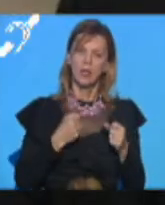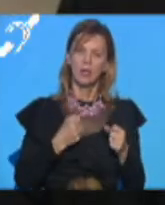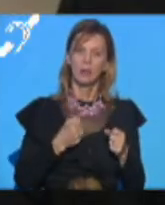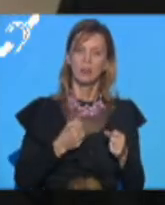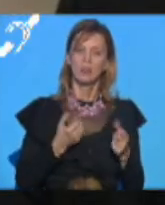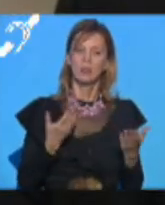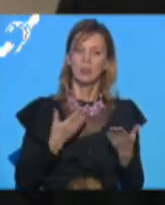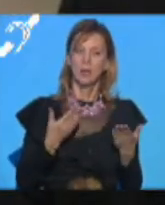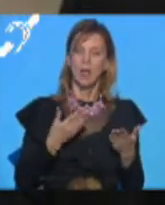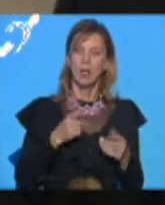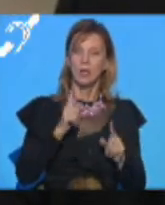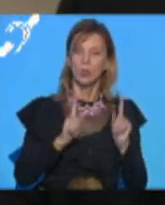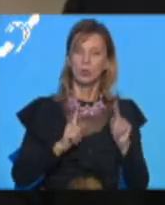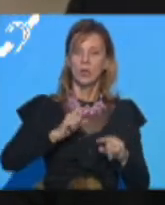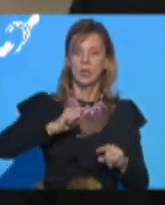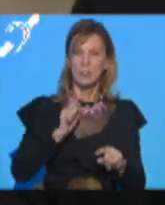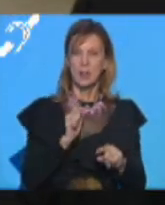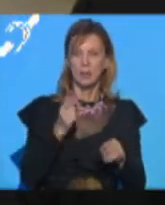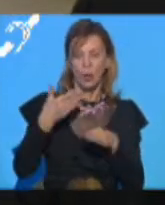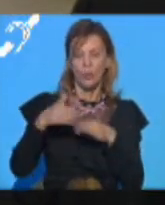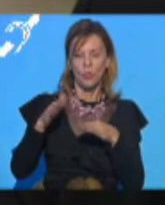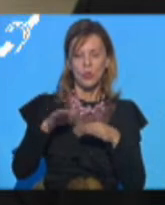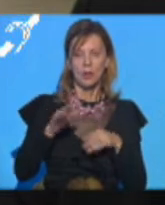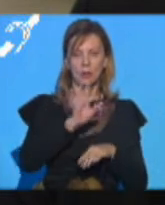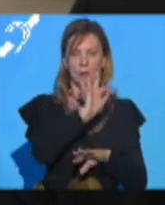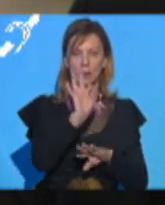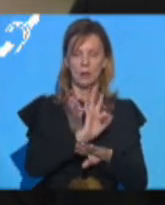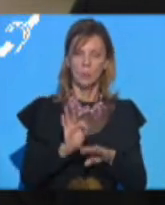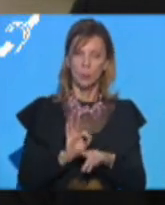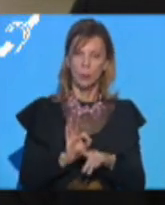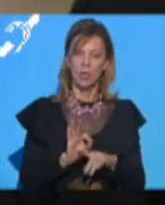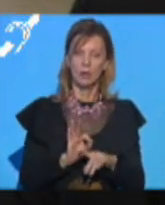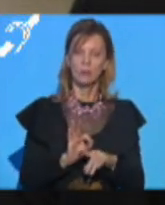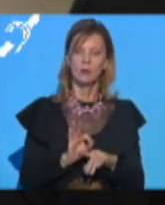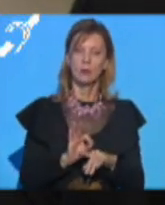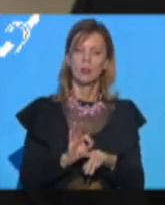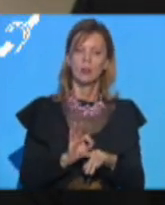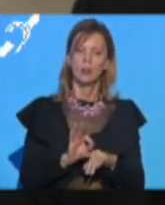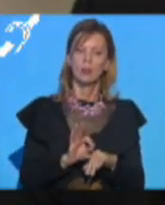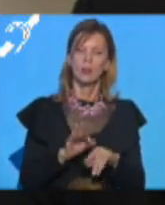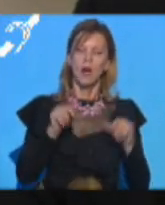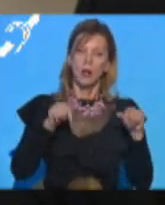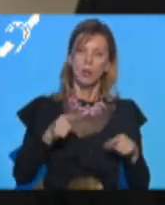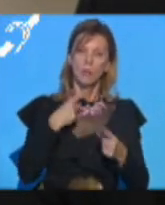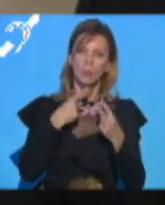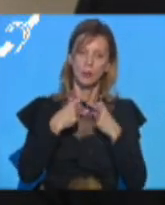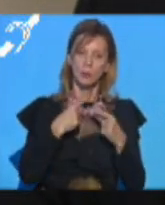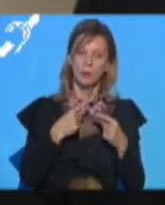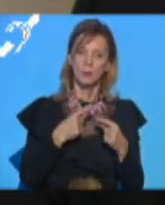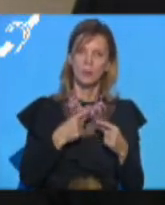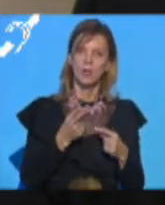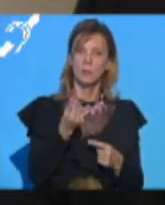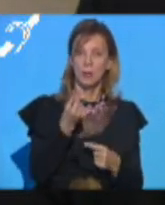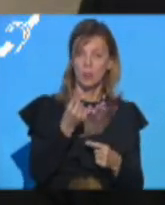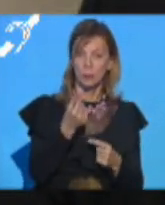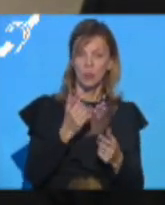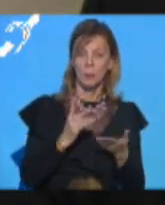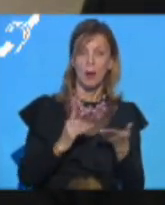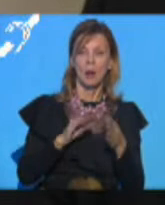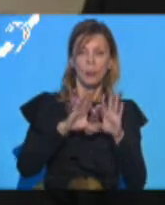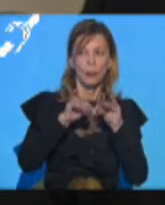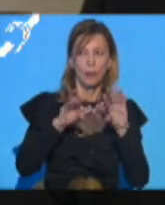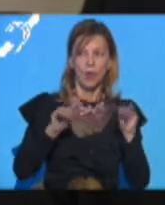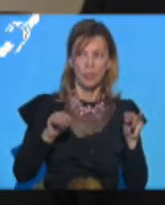unele localități au fost excluse din proiect, după ani de zile, vorbim despre o sumă uriașă care se